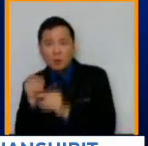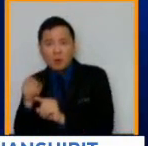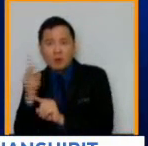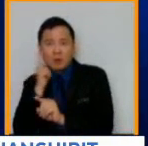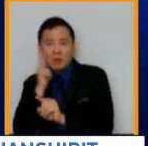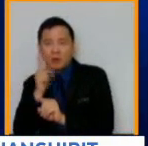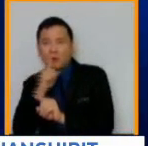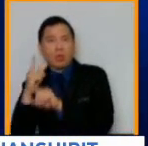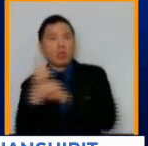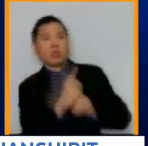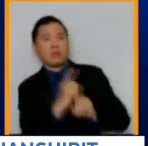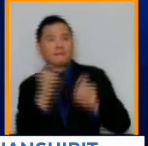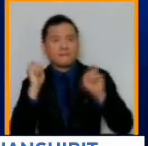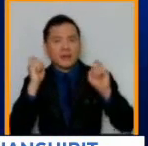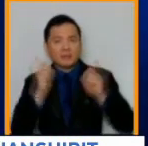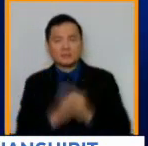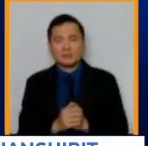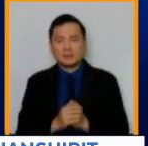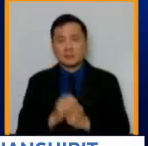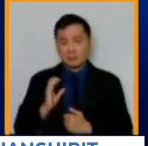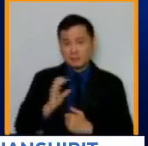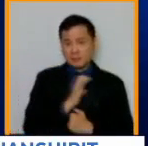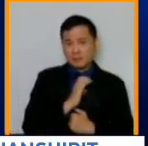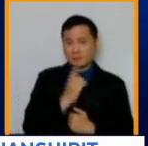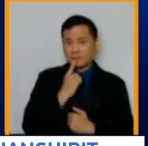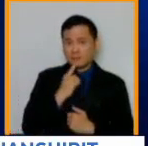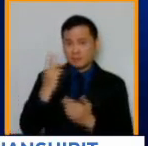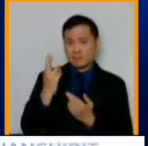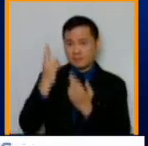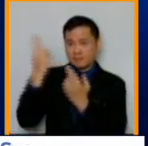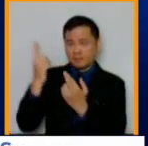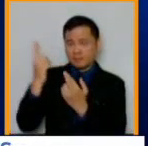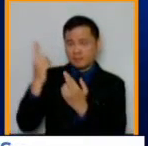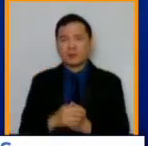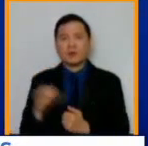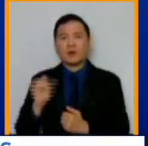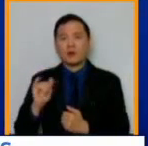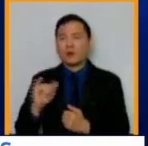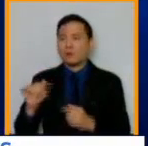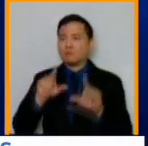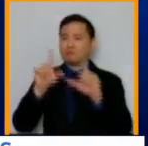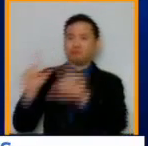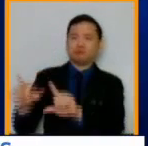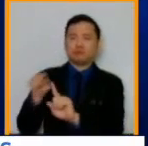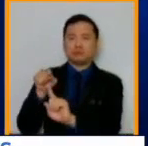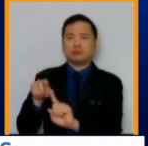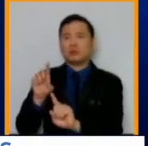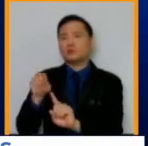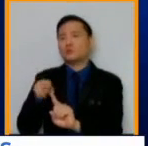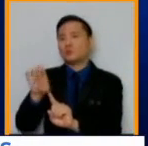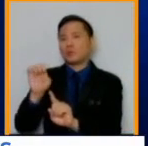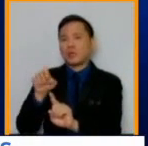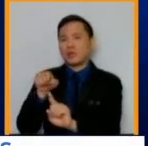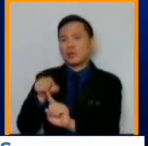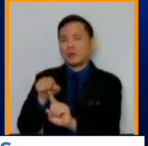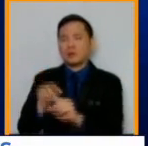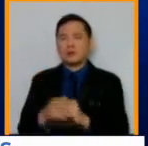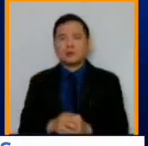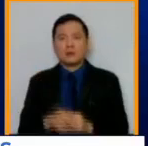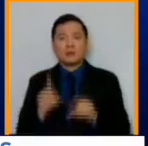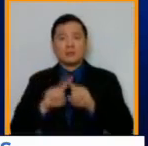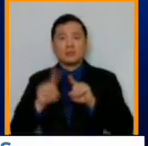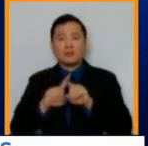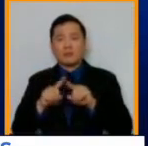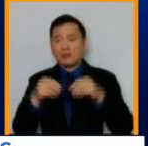inirekomenda ng komite na sampahan ng kasong kriminal sina Health Secretary Francisco Duque III. Pinakakasuhan din ang mga opisyal ng Procurement Service